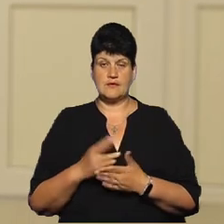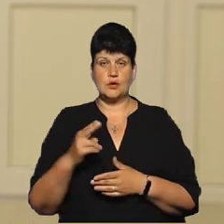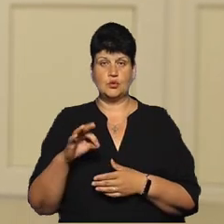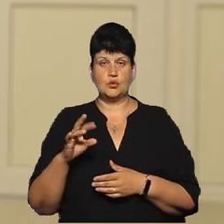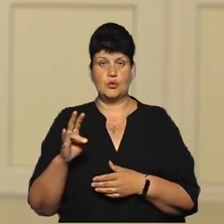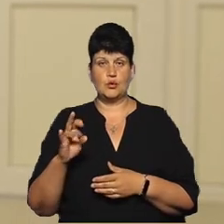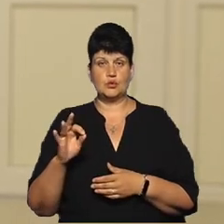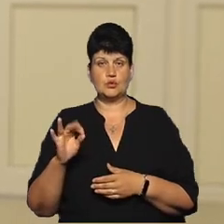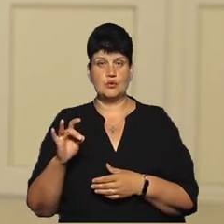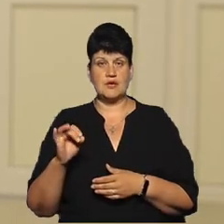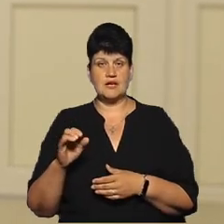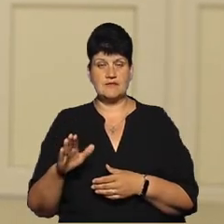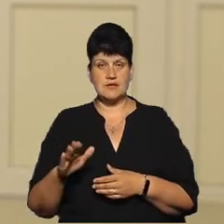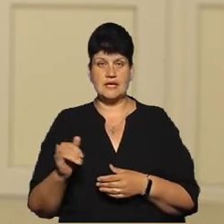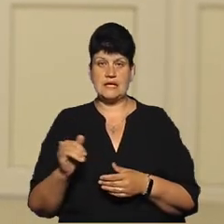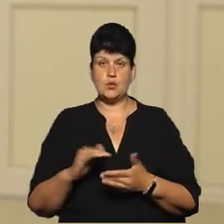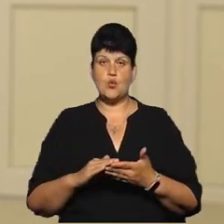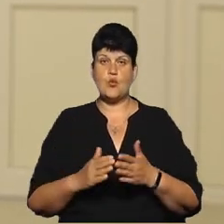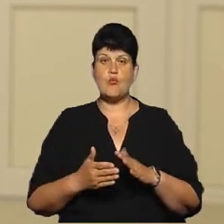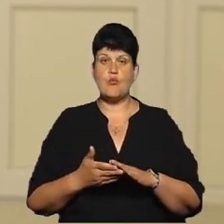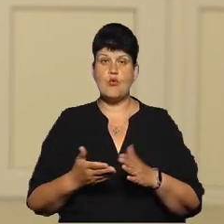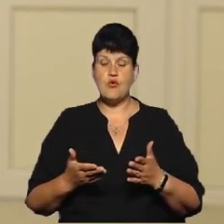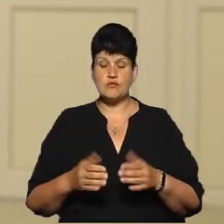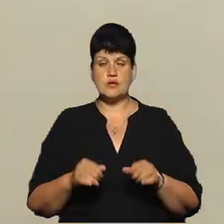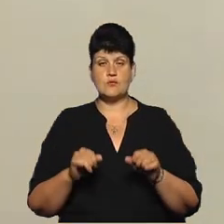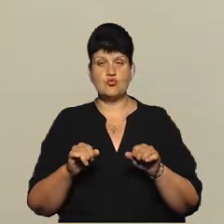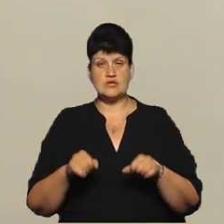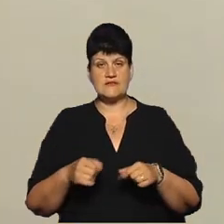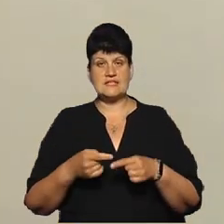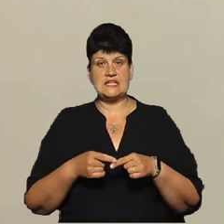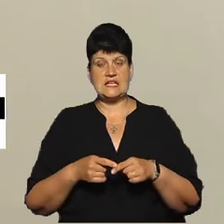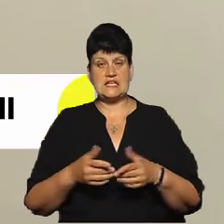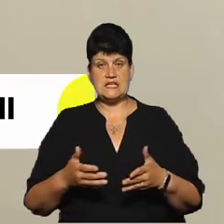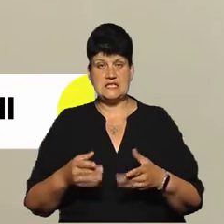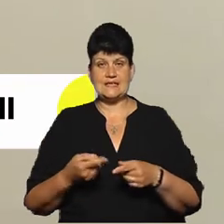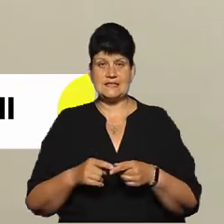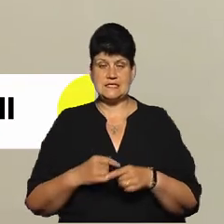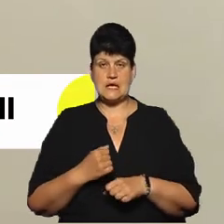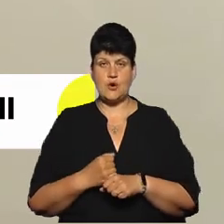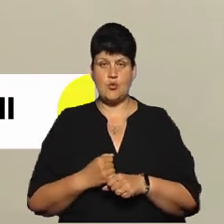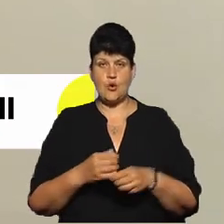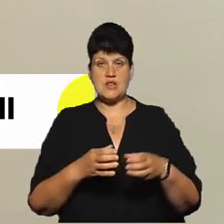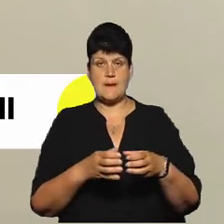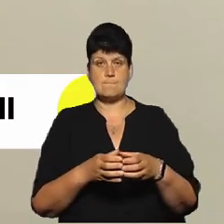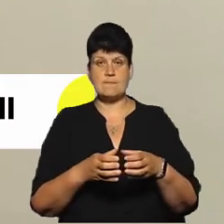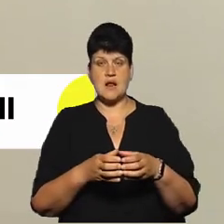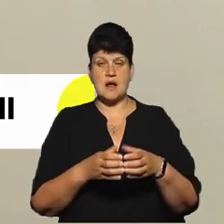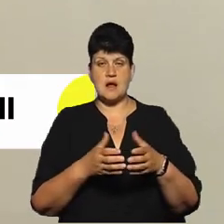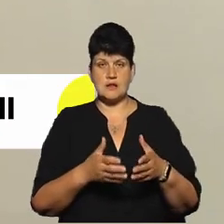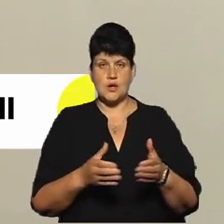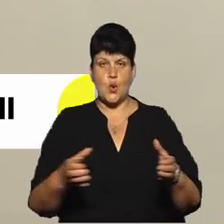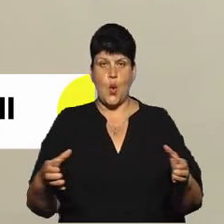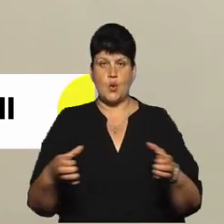і умов, і можливостей технічних. Це робота бригади, бригади